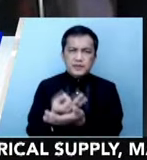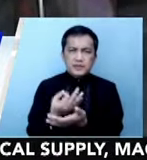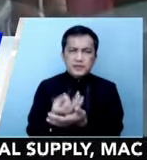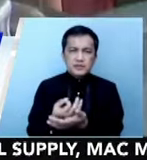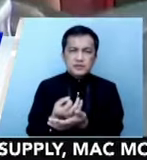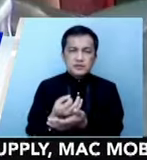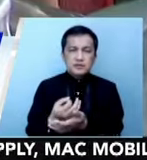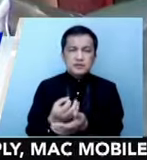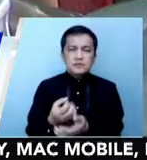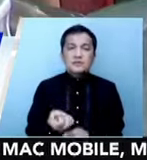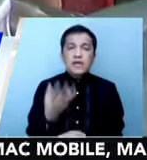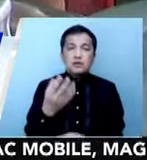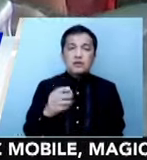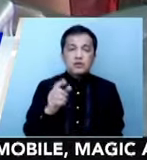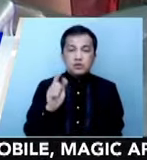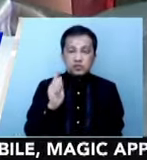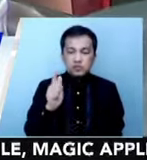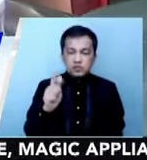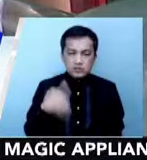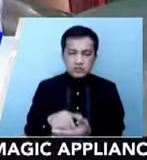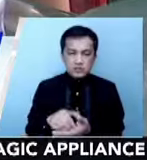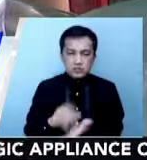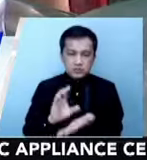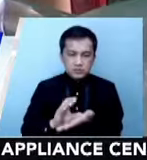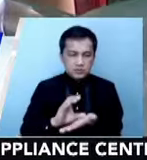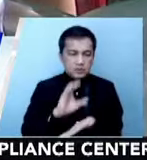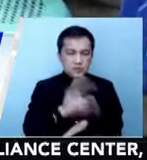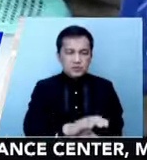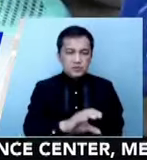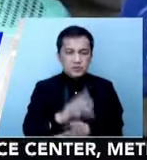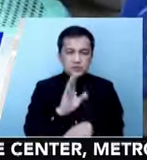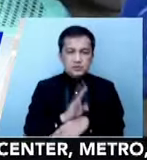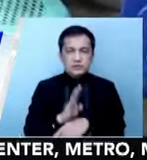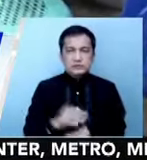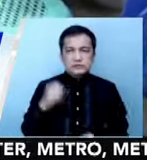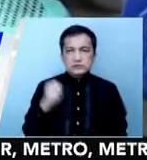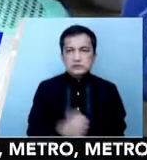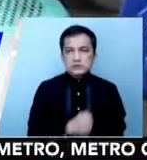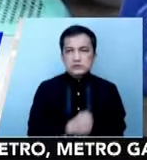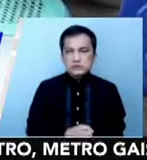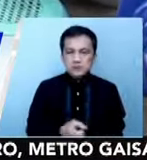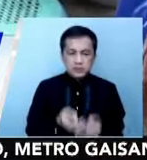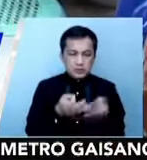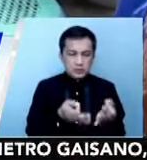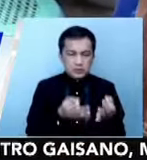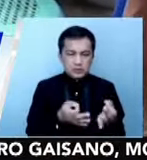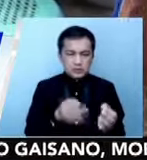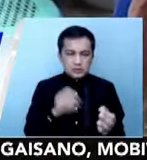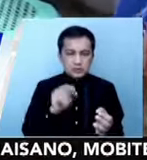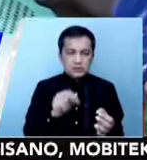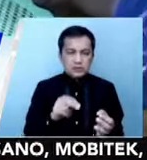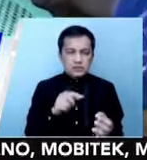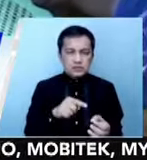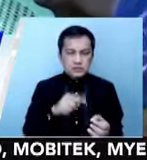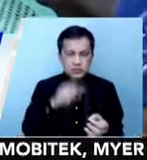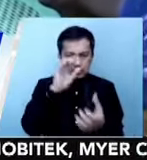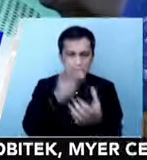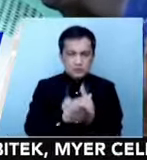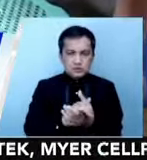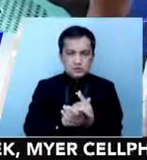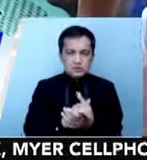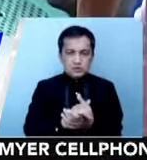piso. Pampuhunan daw sana niya ito sa negosyo at pantusto sa pangangailangan ng asawang